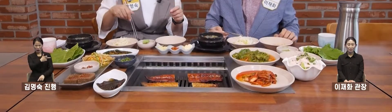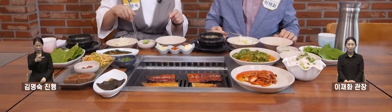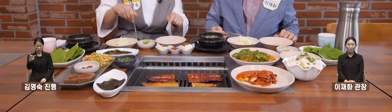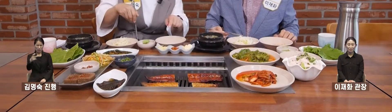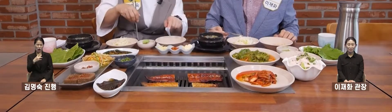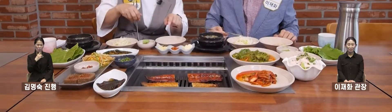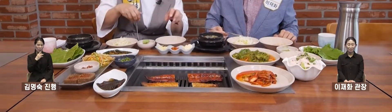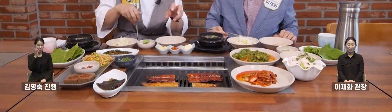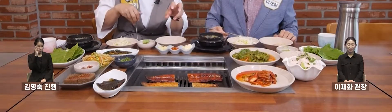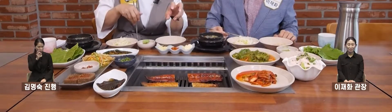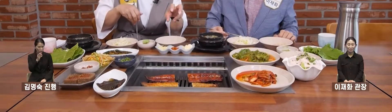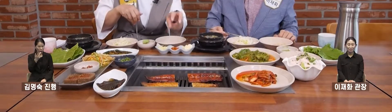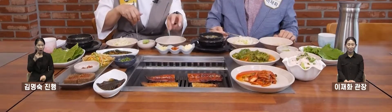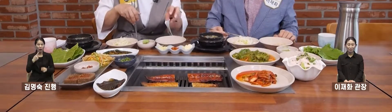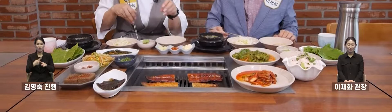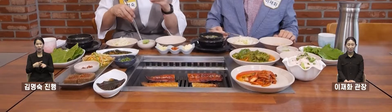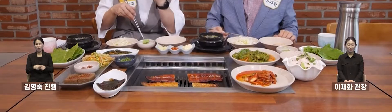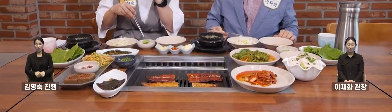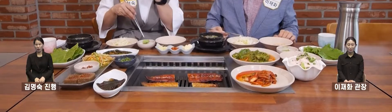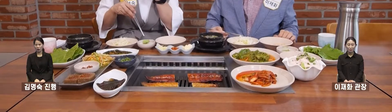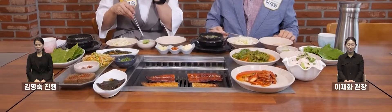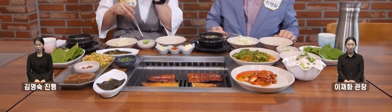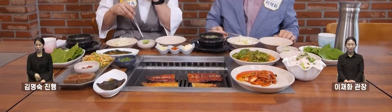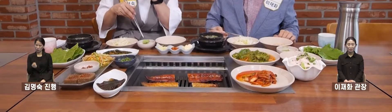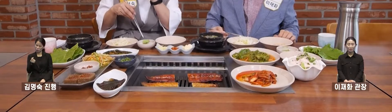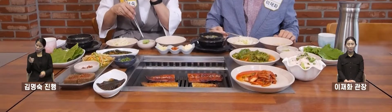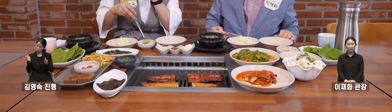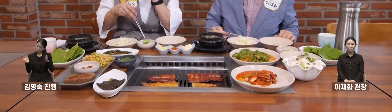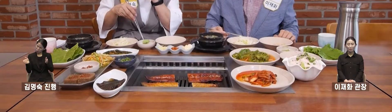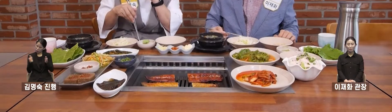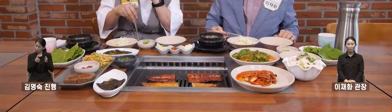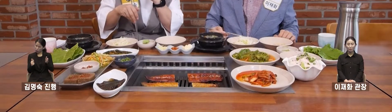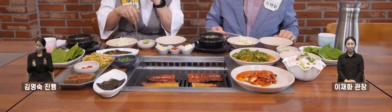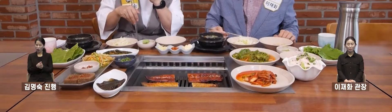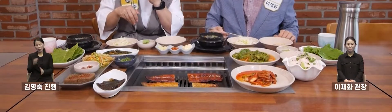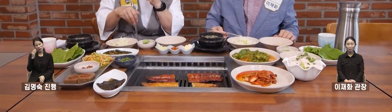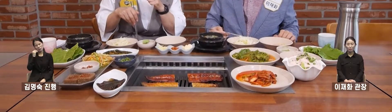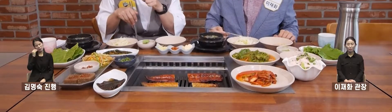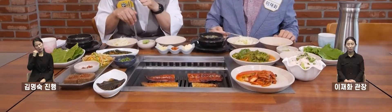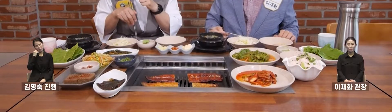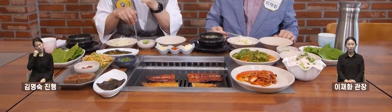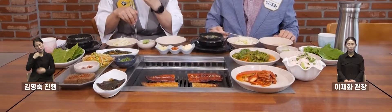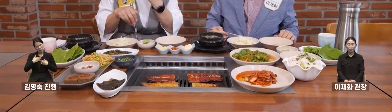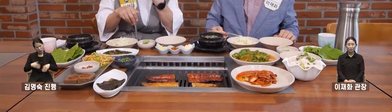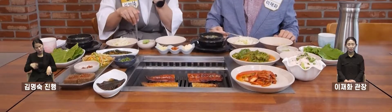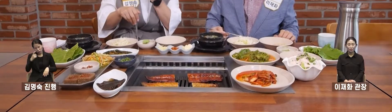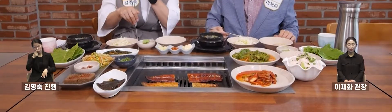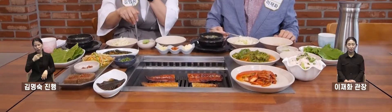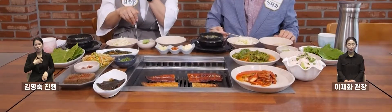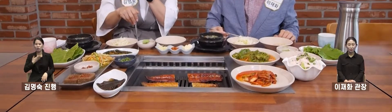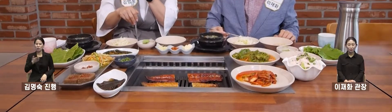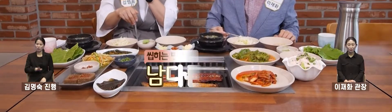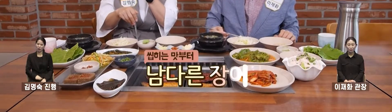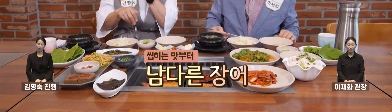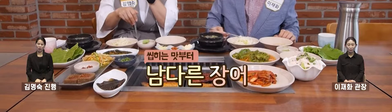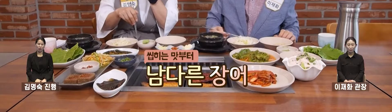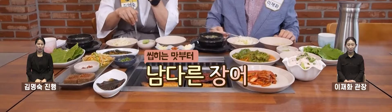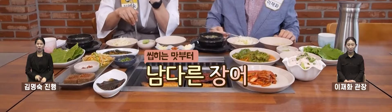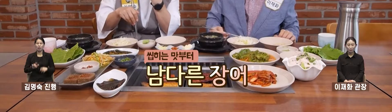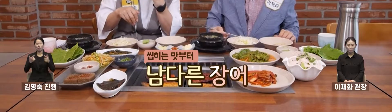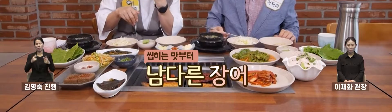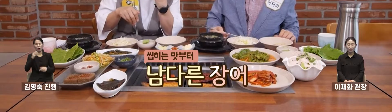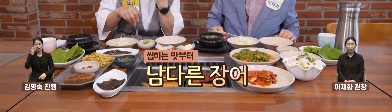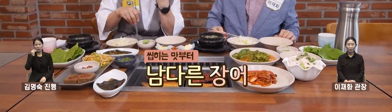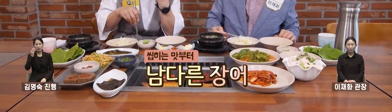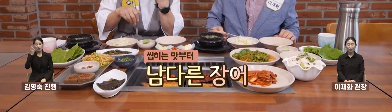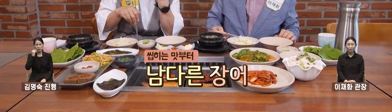애들만 보다가 이렇게 보니까 뭐 씹히는 맛이 좀 덜하겠다 했는데 오